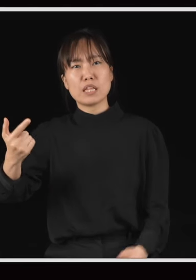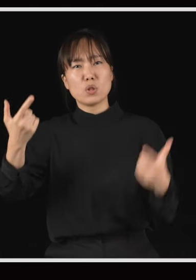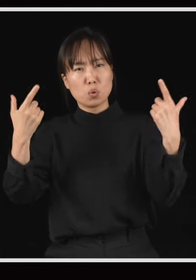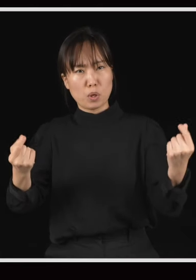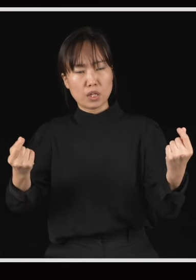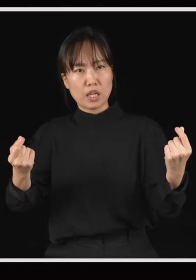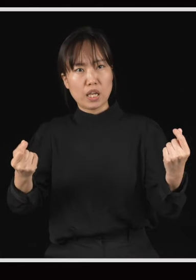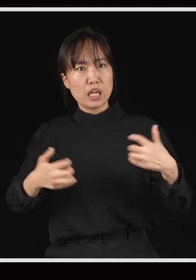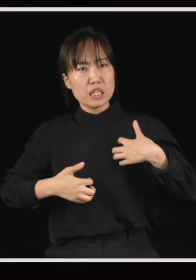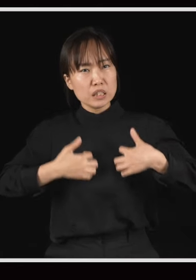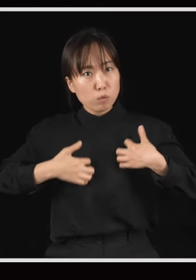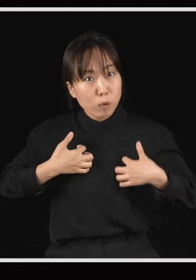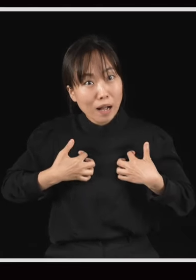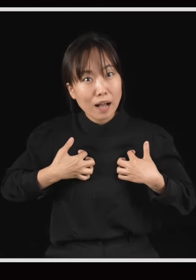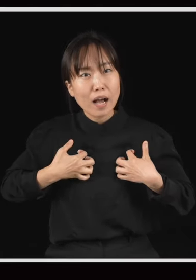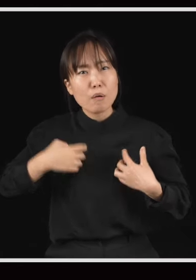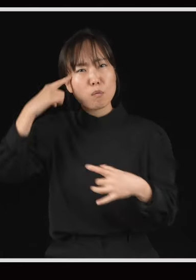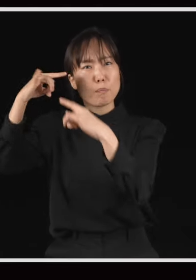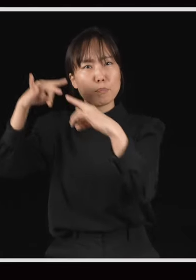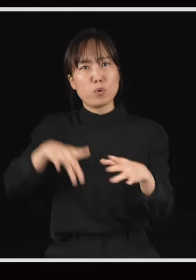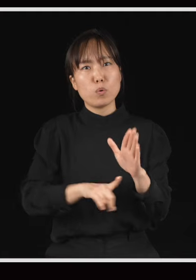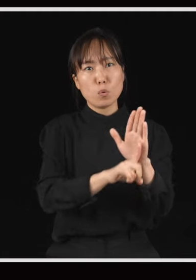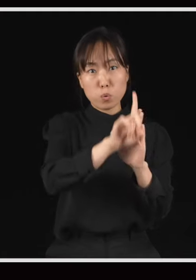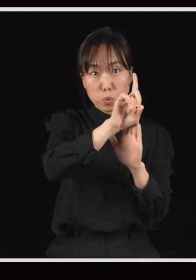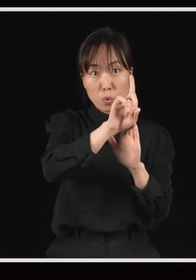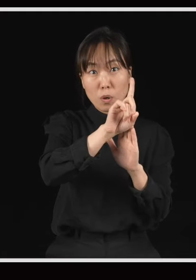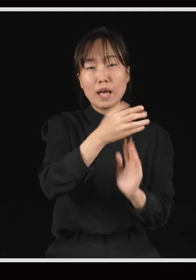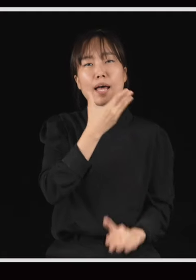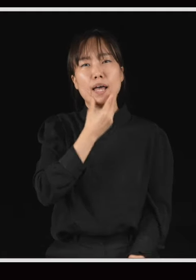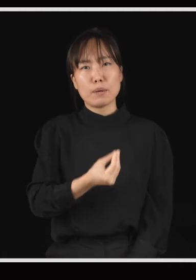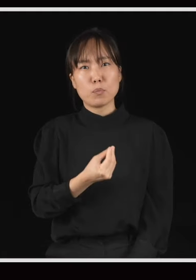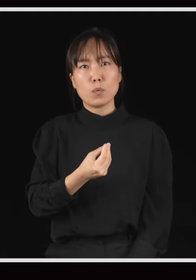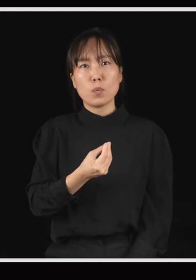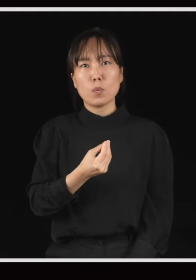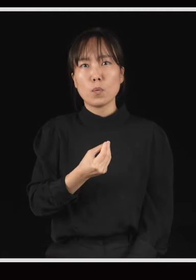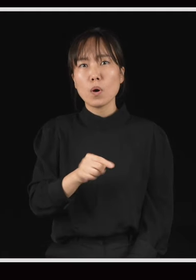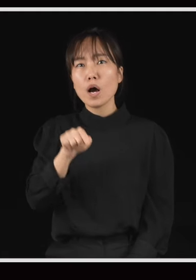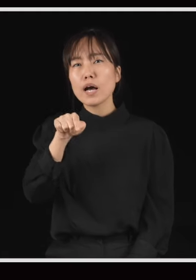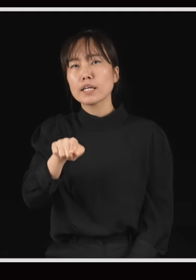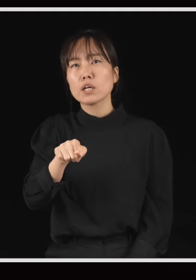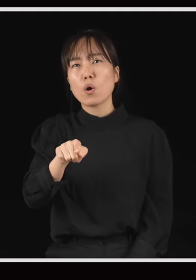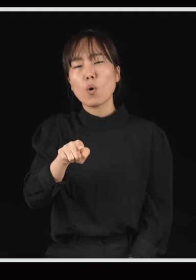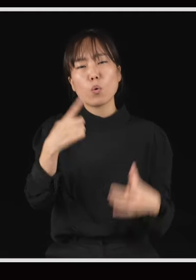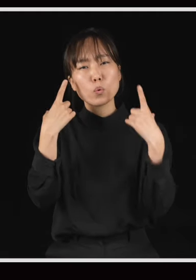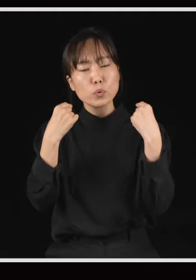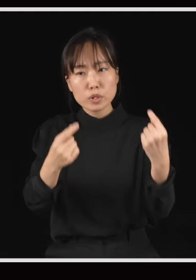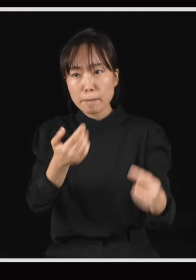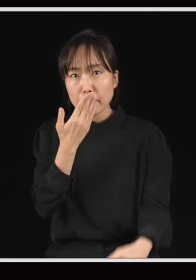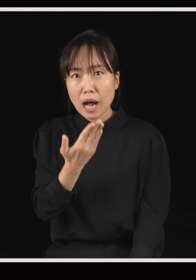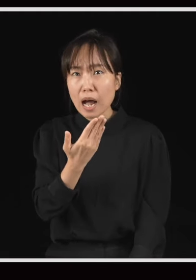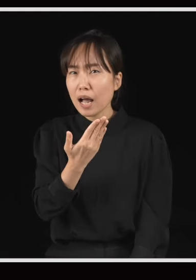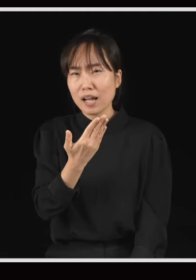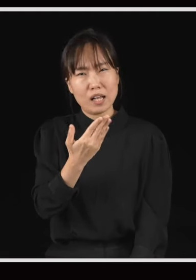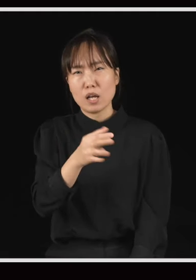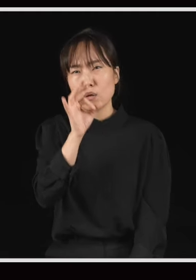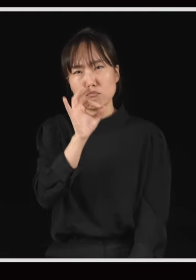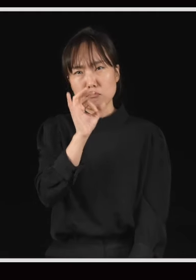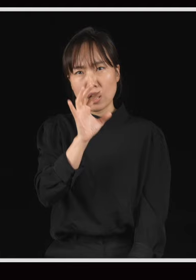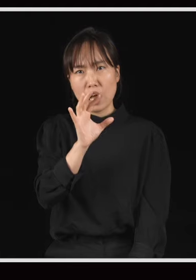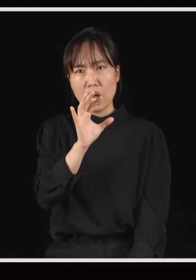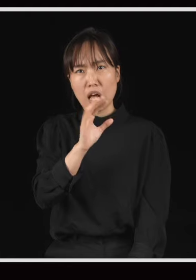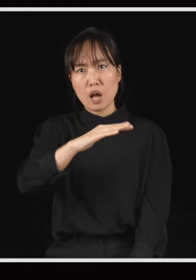되면 처음에는 도파민 레벨이 쭉 올라갑니다. 그리고 엔돌핀이 나오죠. 근데 이것이 곧바로 시간이 좀